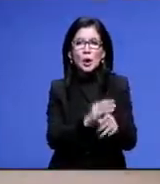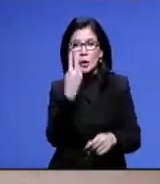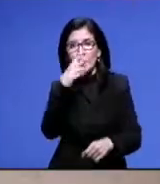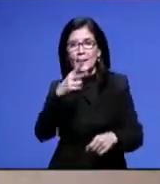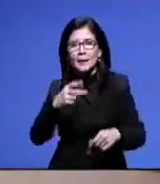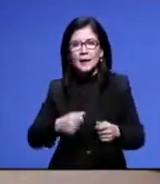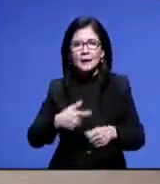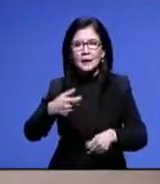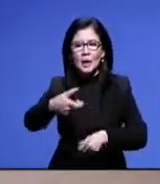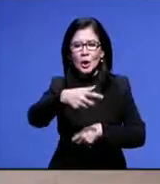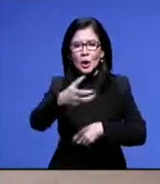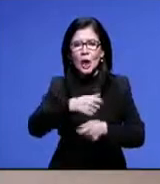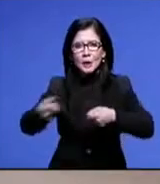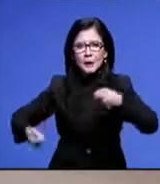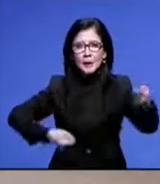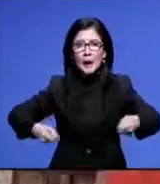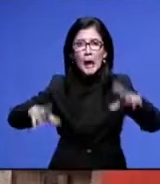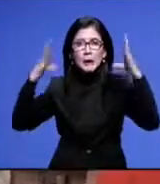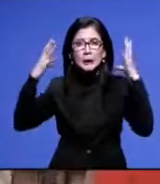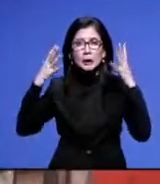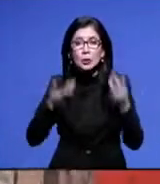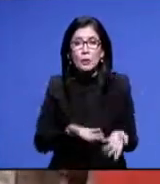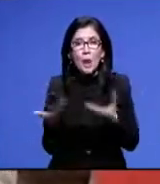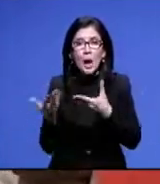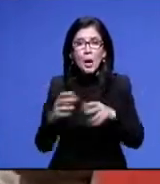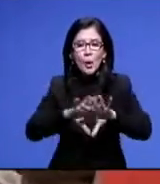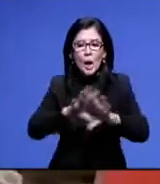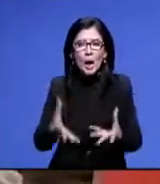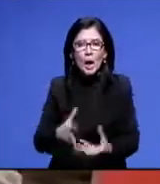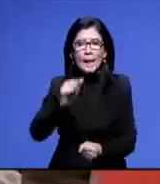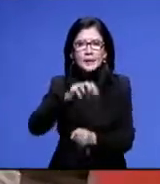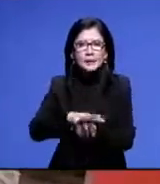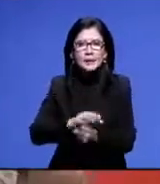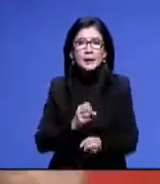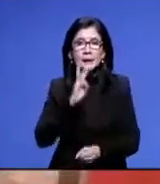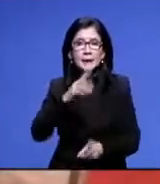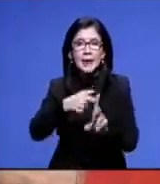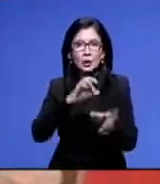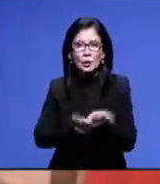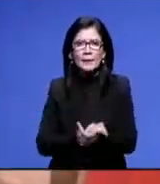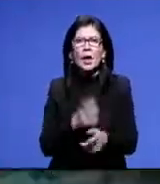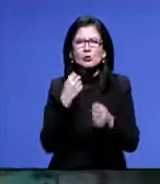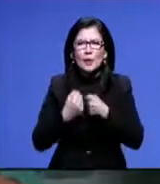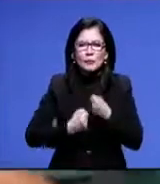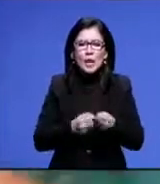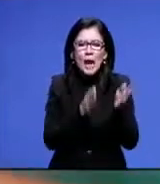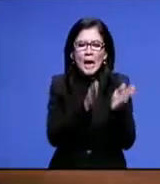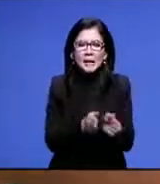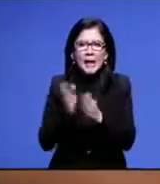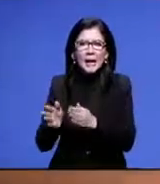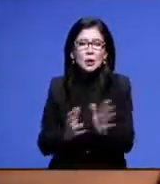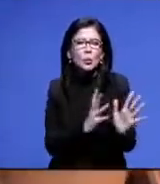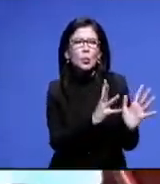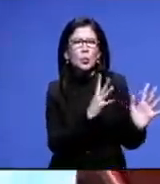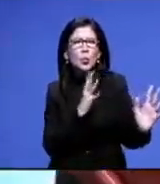yang membawa pasokan LPG ukuran 3 kg. Kendati petugas pangkalan telah berupaya mengatur, warga yang sudah antri